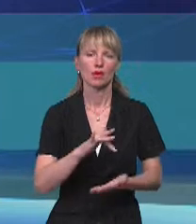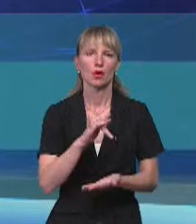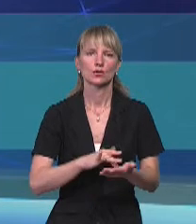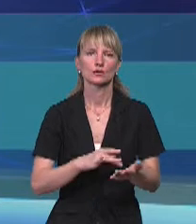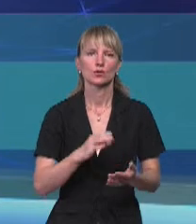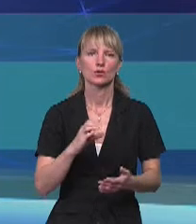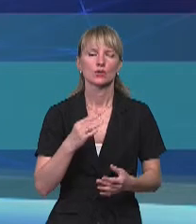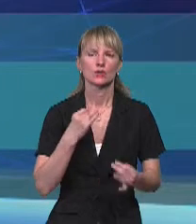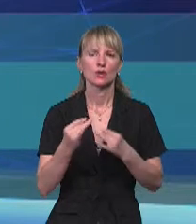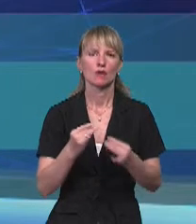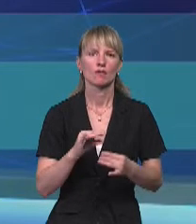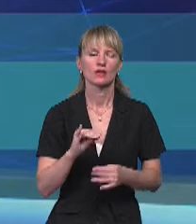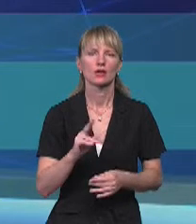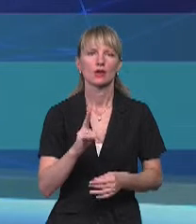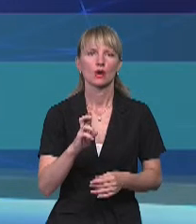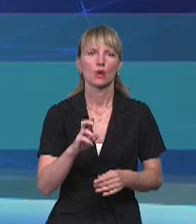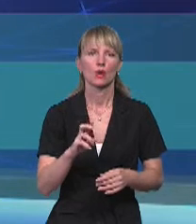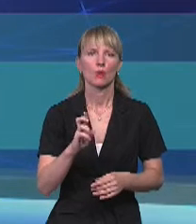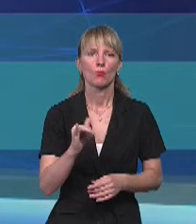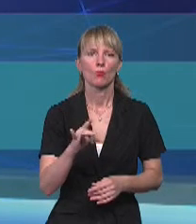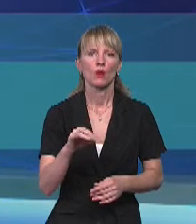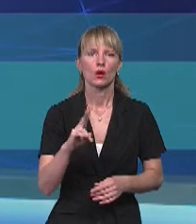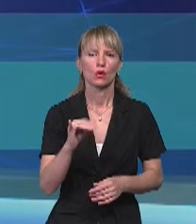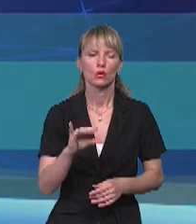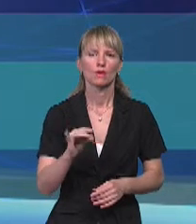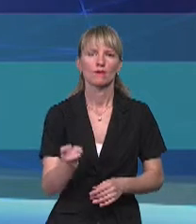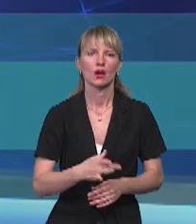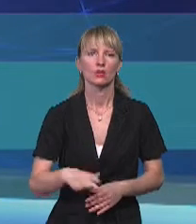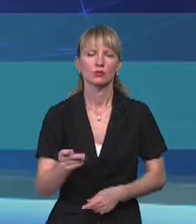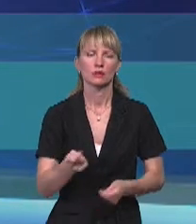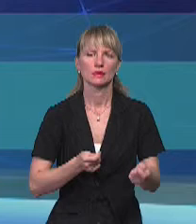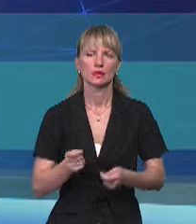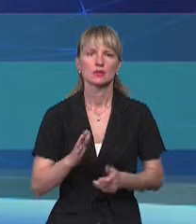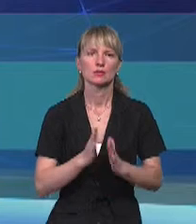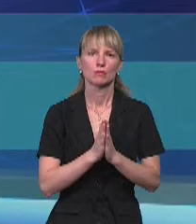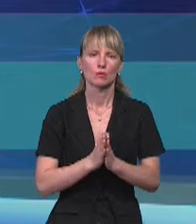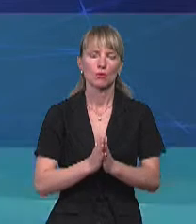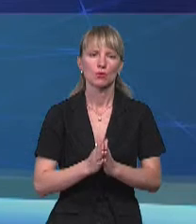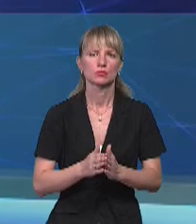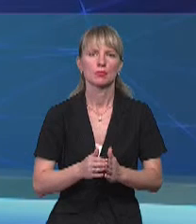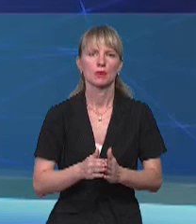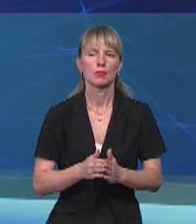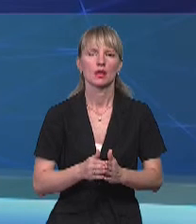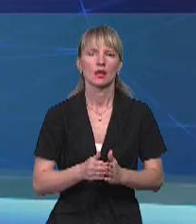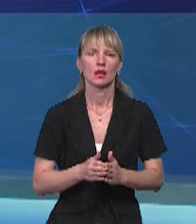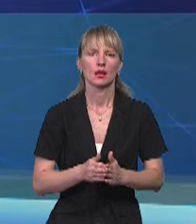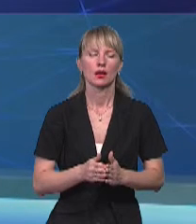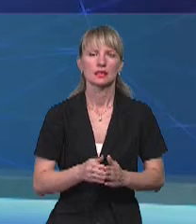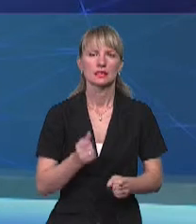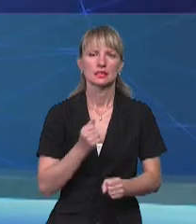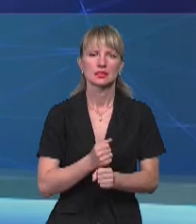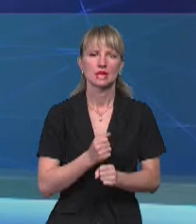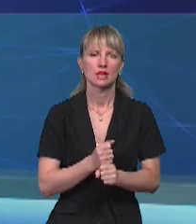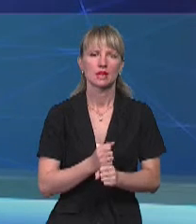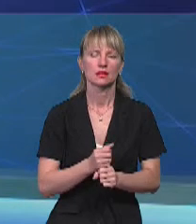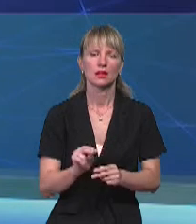меру Володимиру Вікторовичу Буряку, і в районну адміністрацію, іменно з просьбами, з настоятельними просьбами зробити